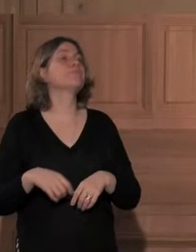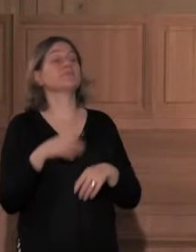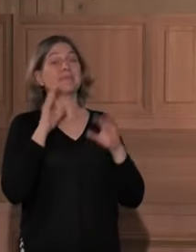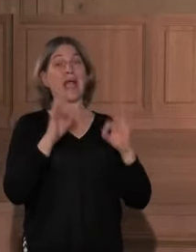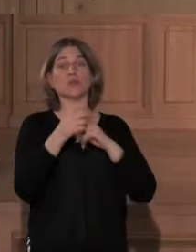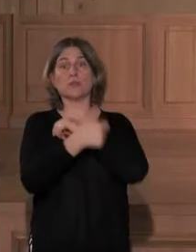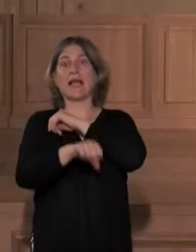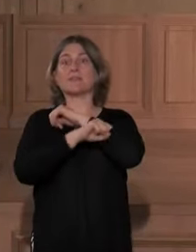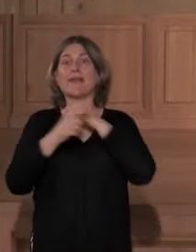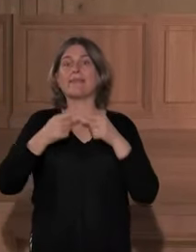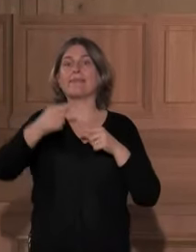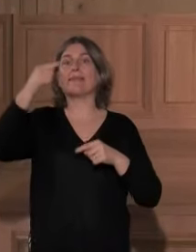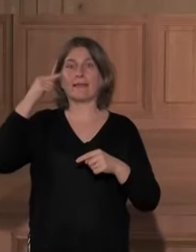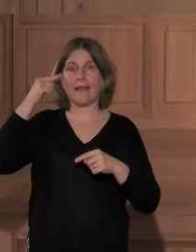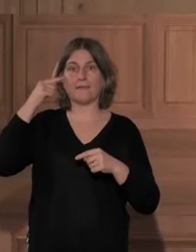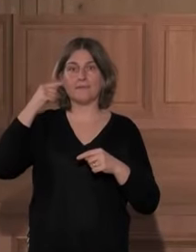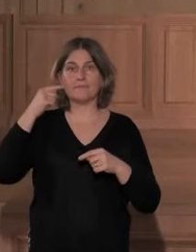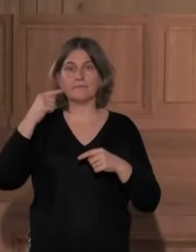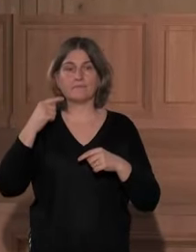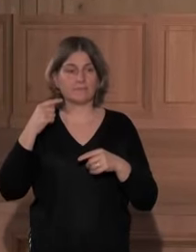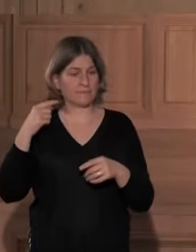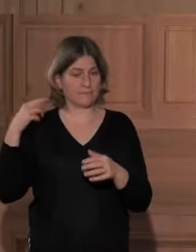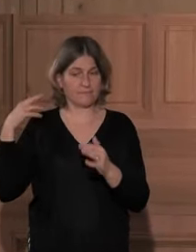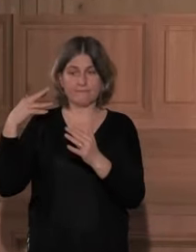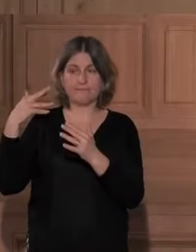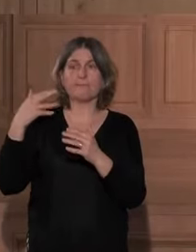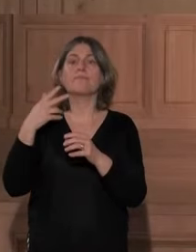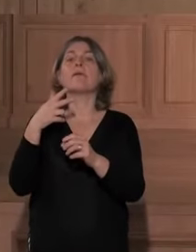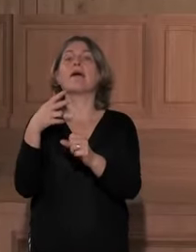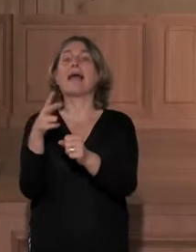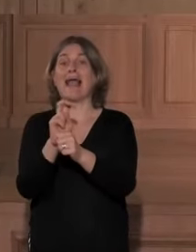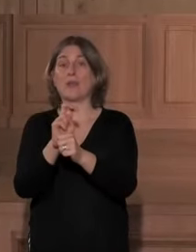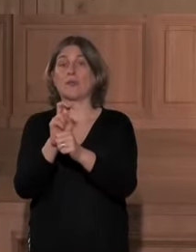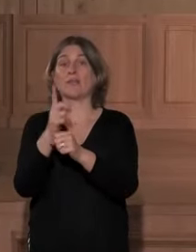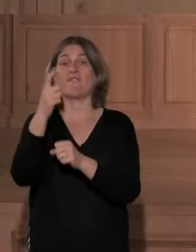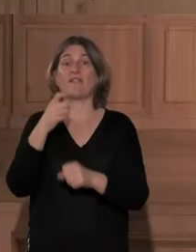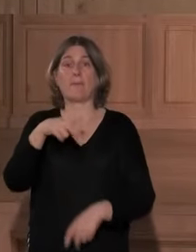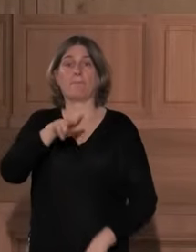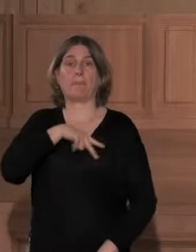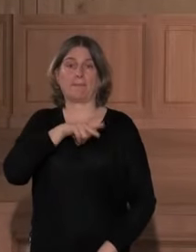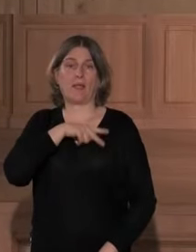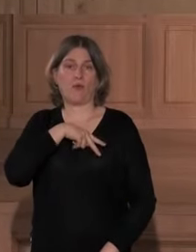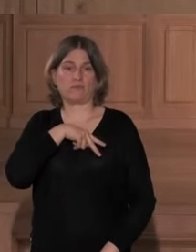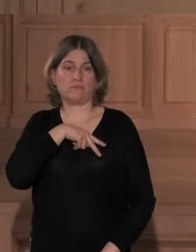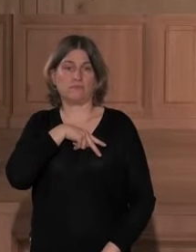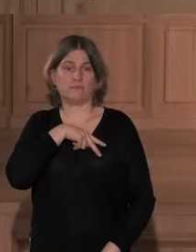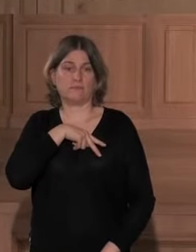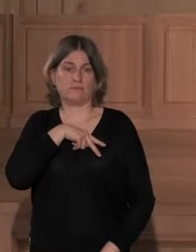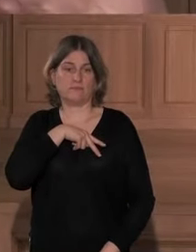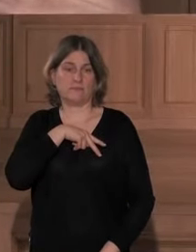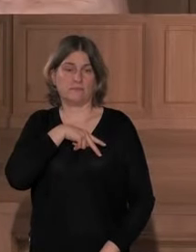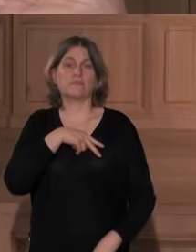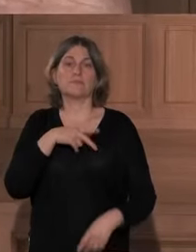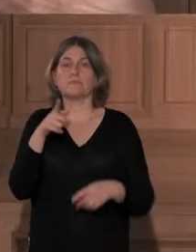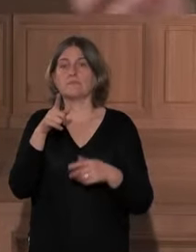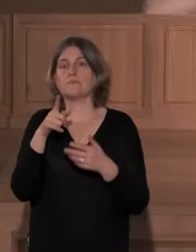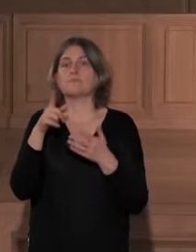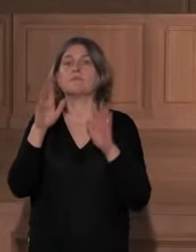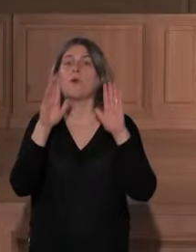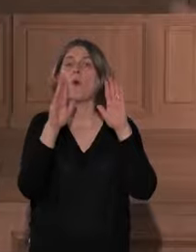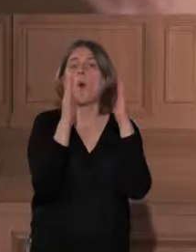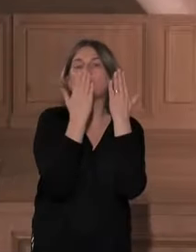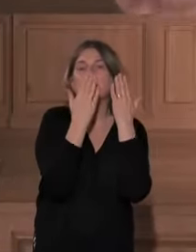semaine dernière avec Daoud, toute une semaine, les éducateurs de Perpignan. D'autisme 66. Oui. Daoud, il